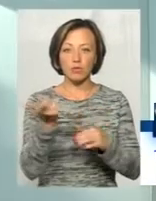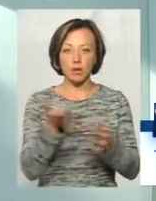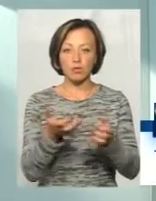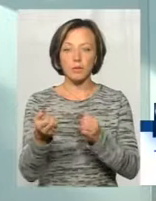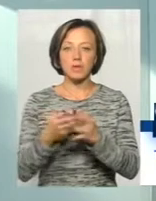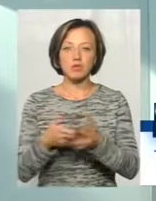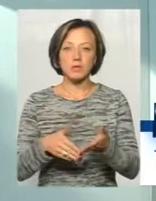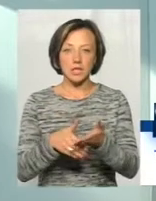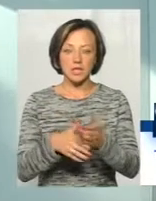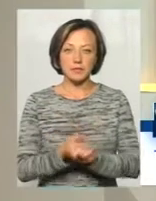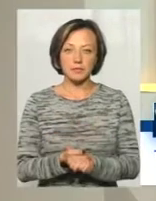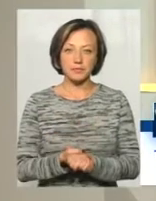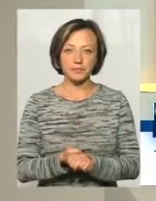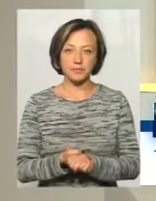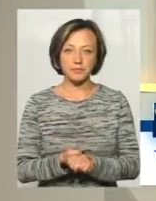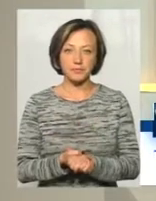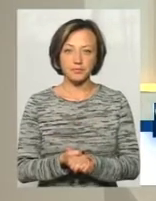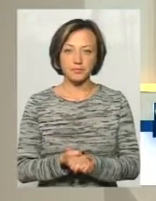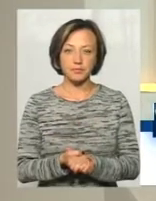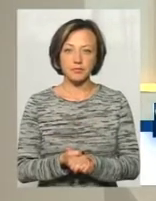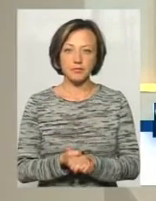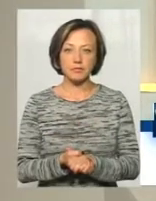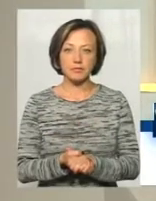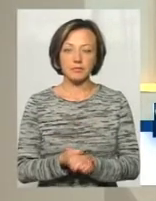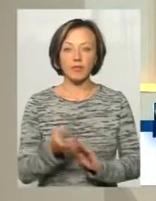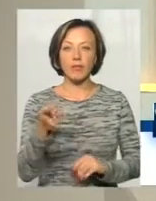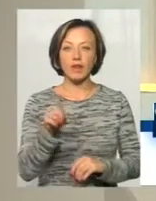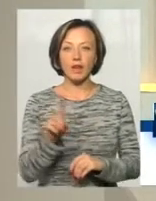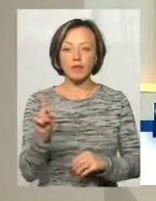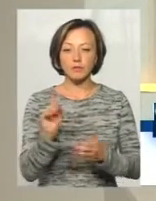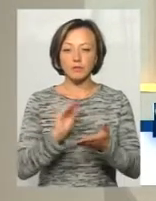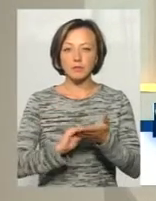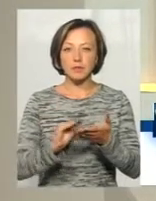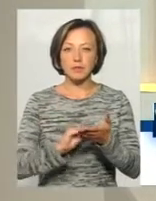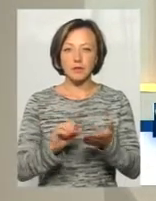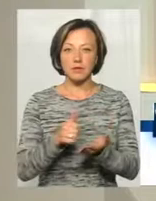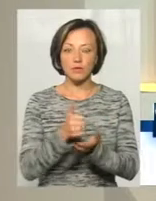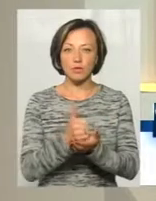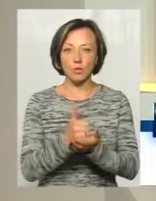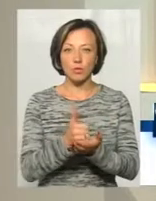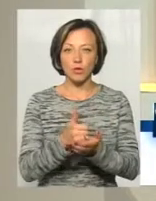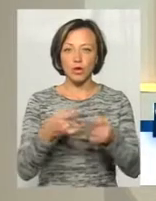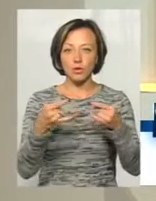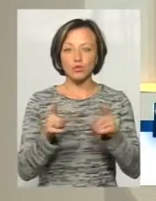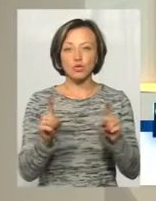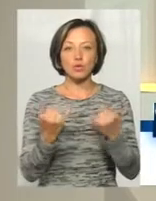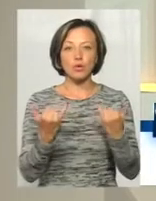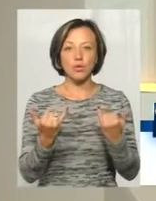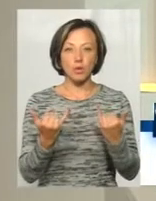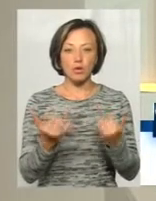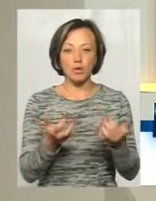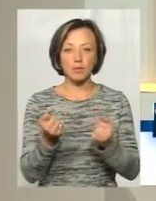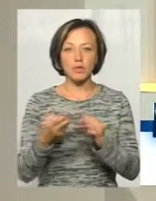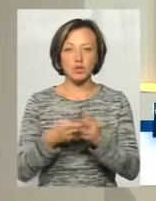отримувати субсидію. Тобто те, що писали в основному журналісти, про те, що для того сьогодні, щоб